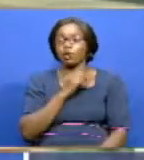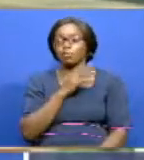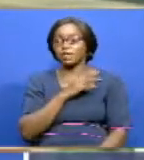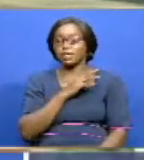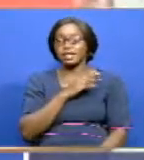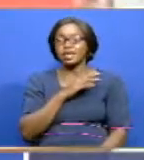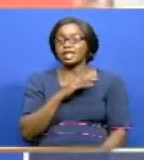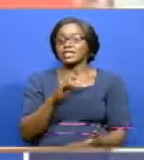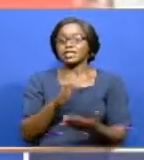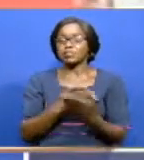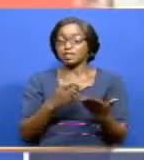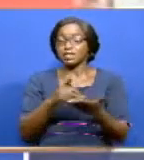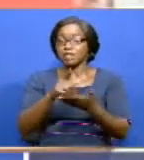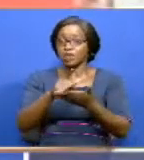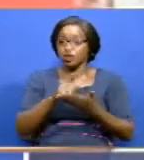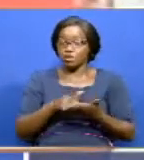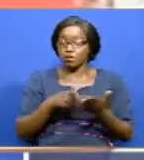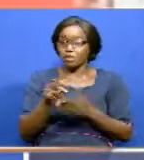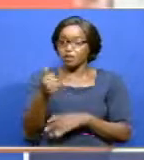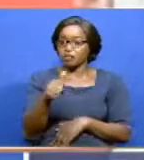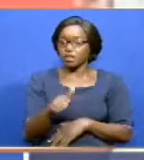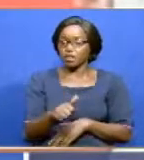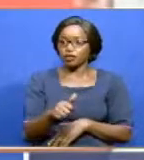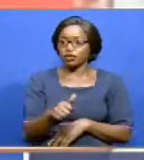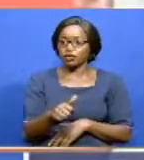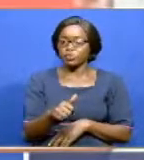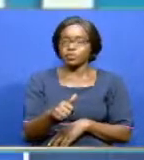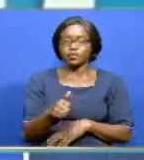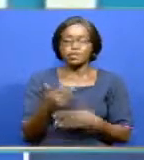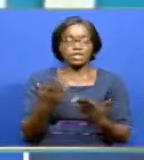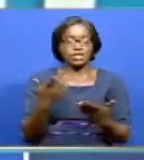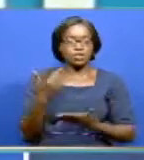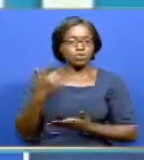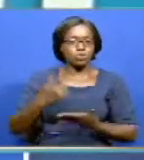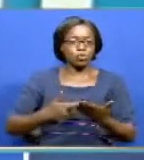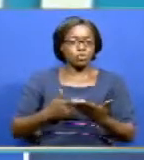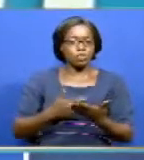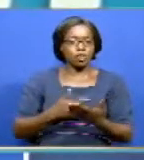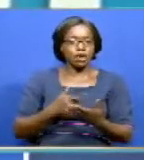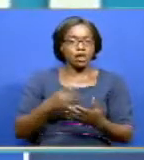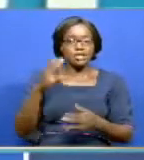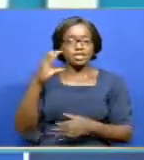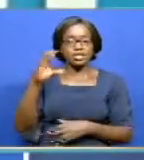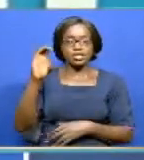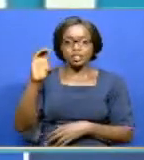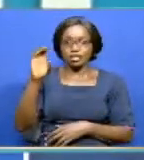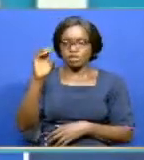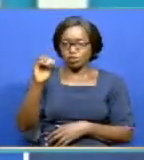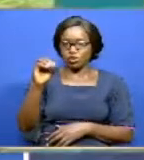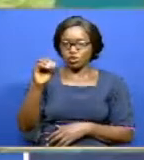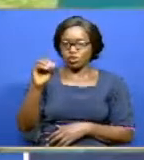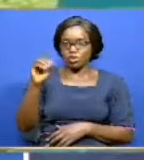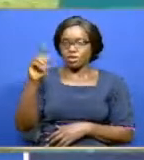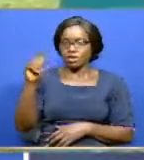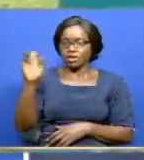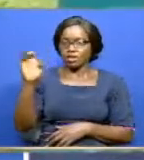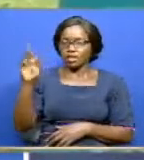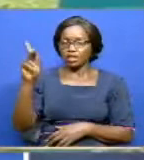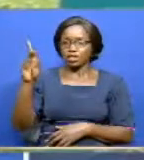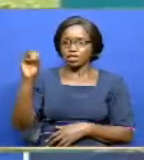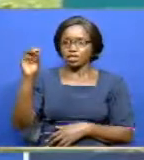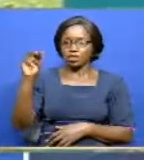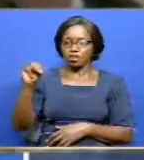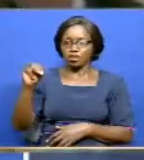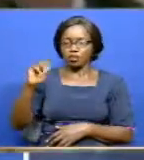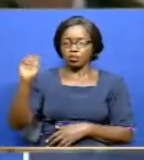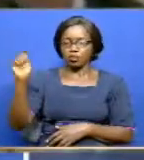ambalo halijalipwa. Haya yanatokana na kile ambacho afisa mkuu mtendaji wa kampuni ya Telkom Kenya Mugo Kibati anasema